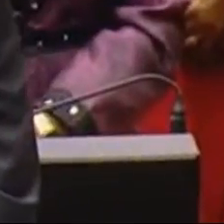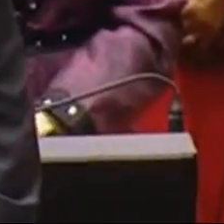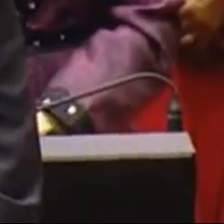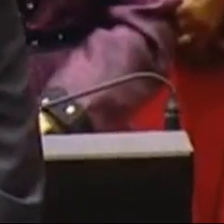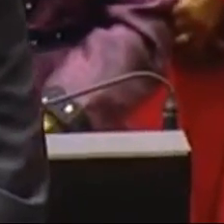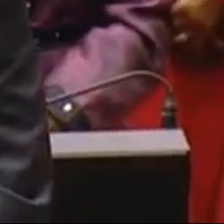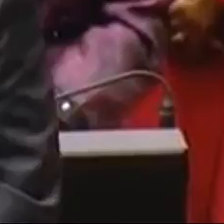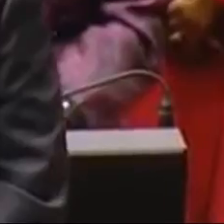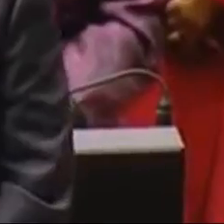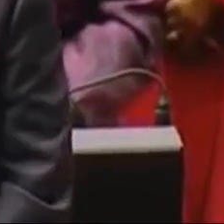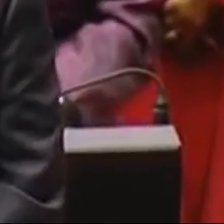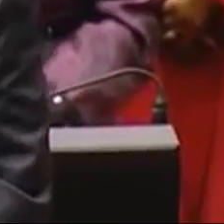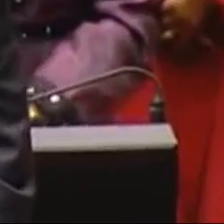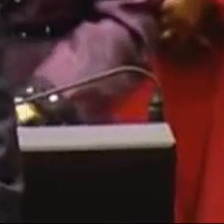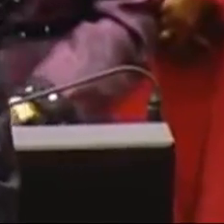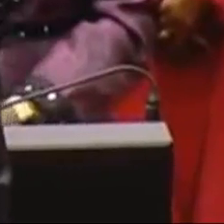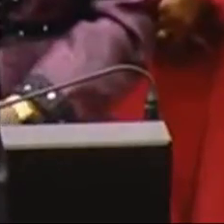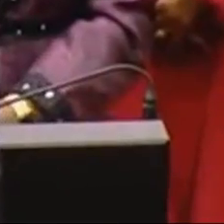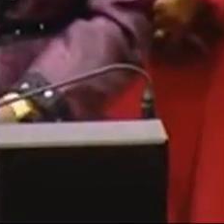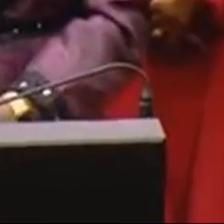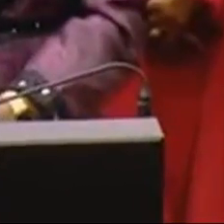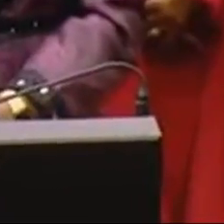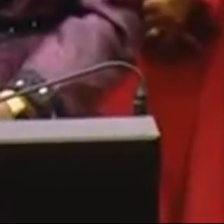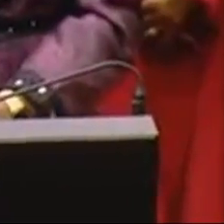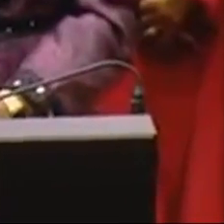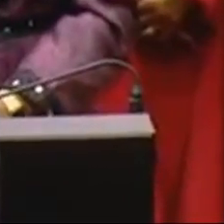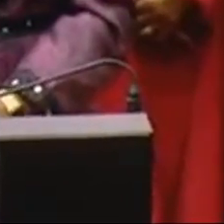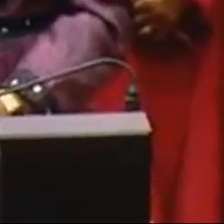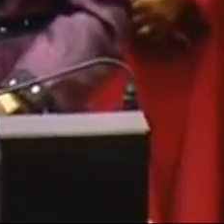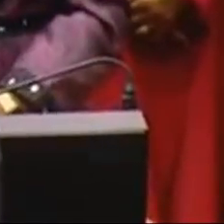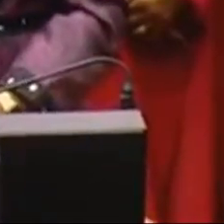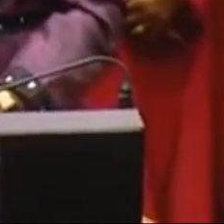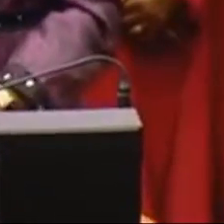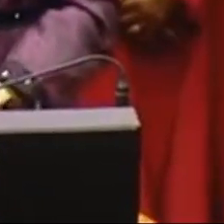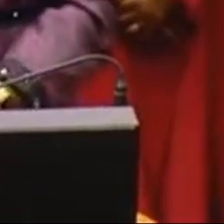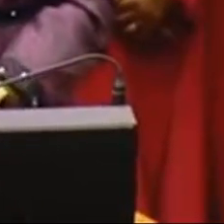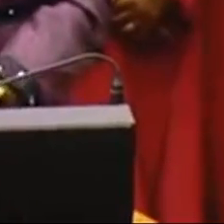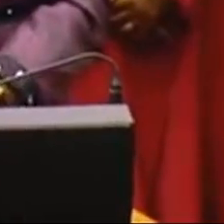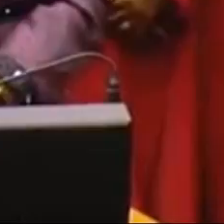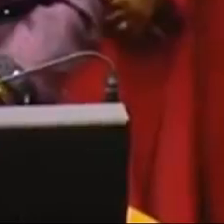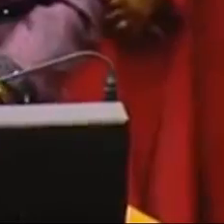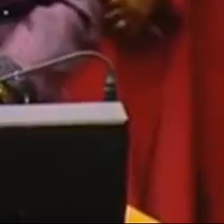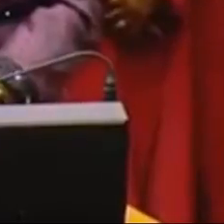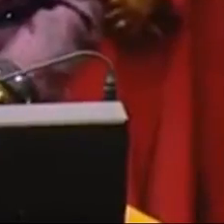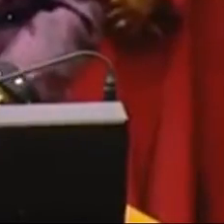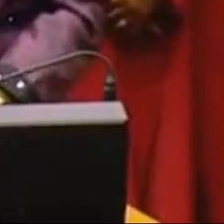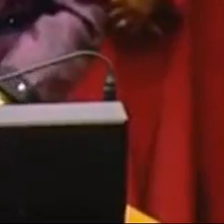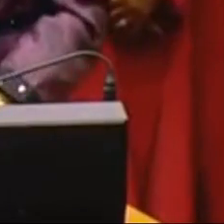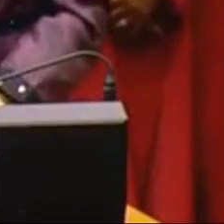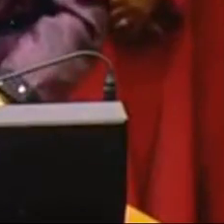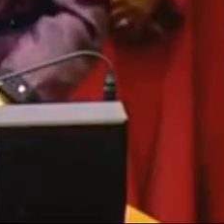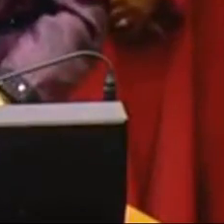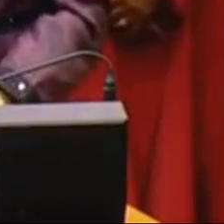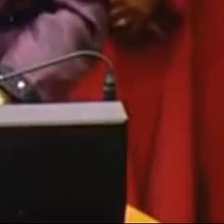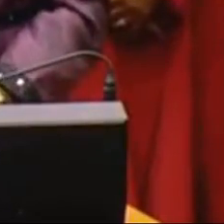ubethu nengwangu didiyela wenu kolozokolo kuzohlala kubesisankwe sigagazela